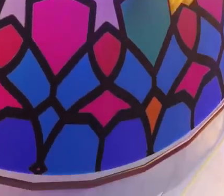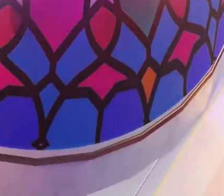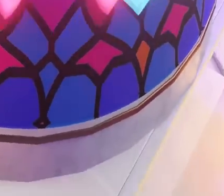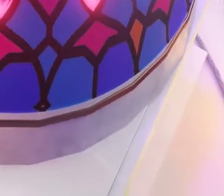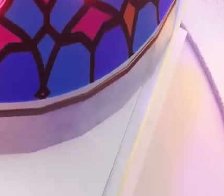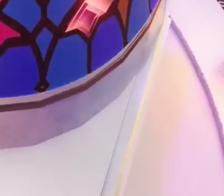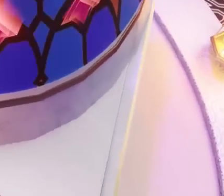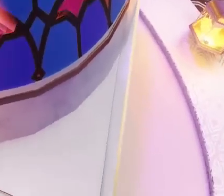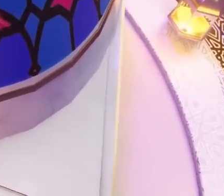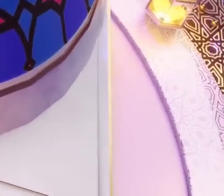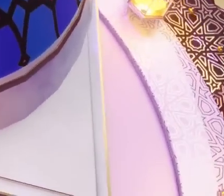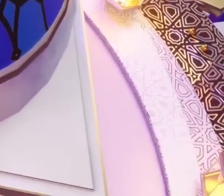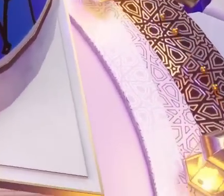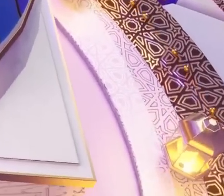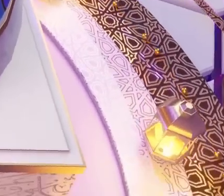حجتين يا